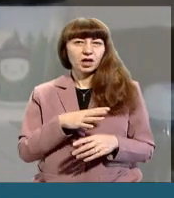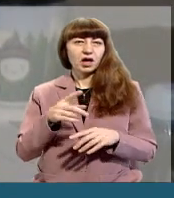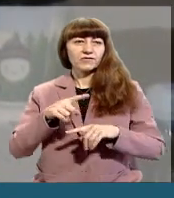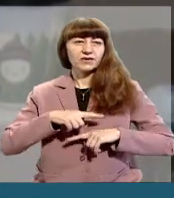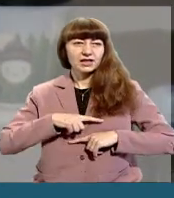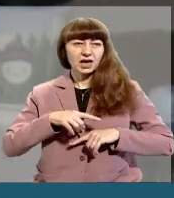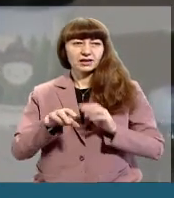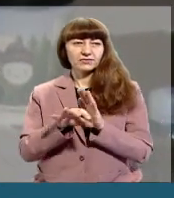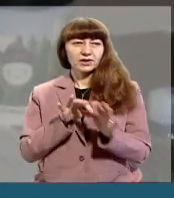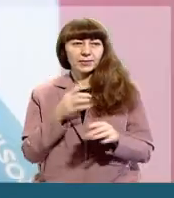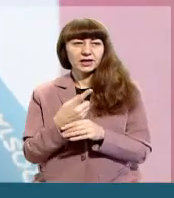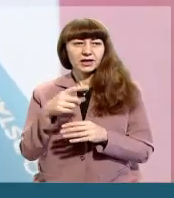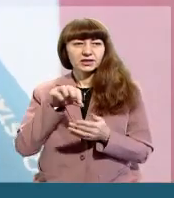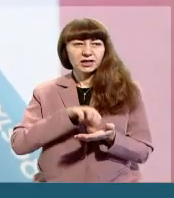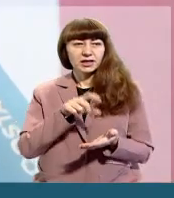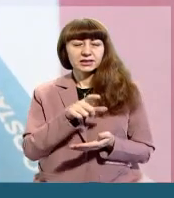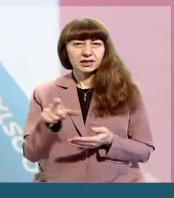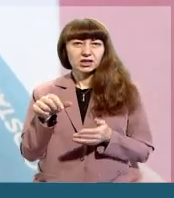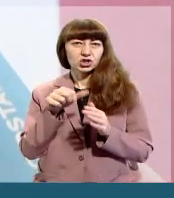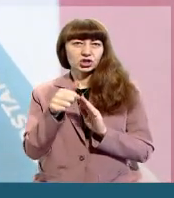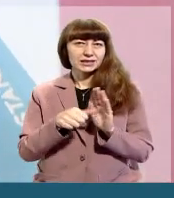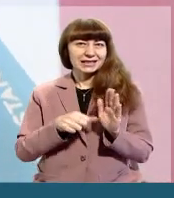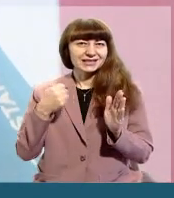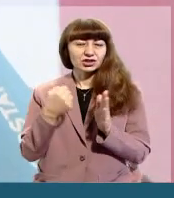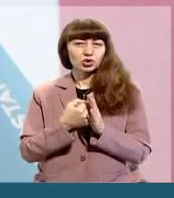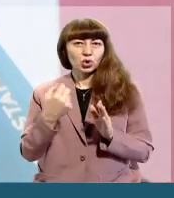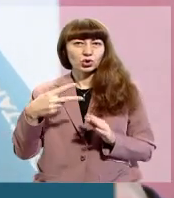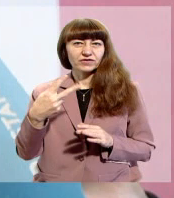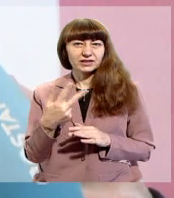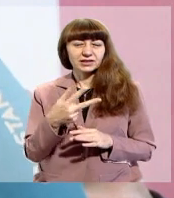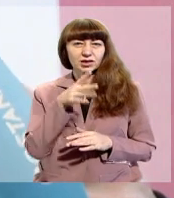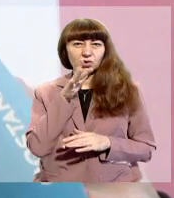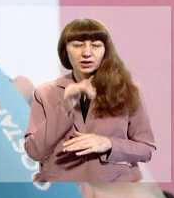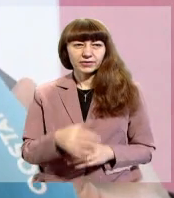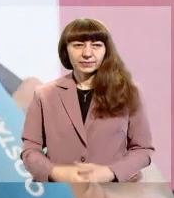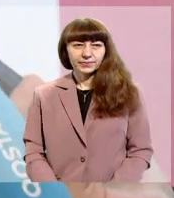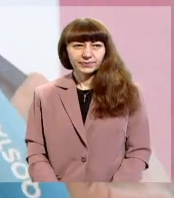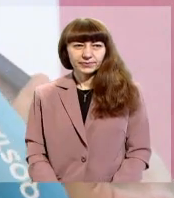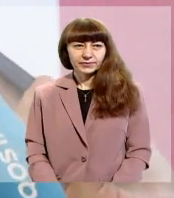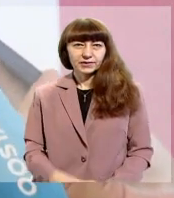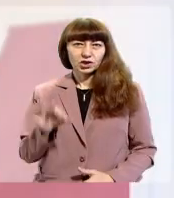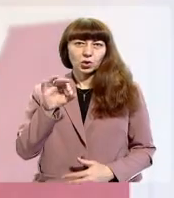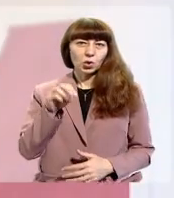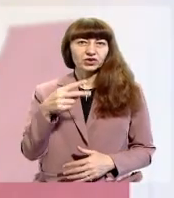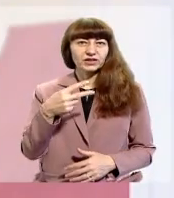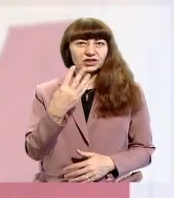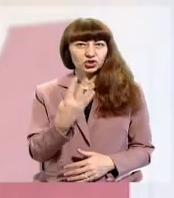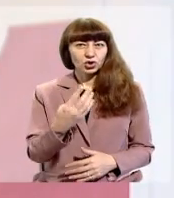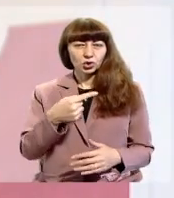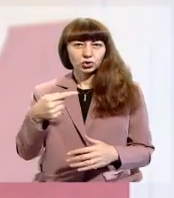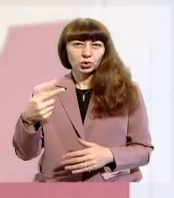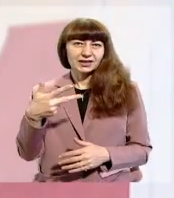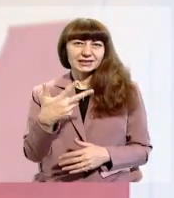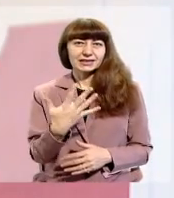жас аралығындағы үміткерлер. Ең басты мақсаты біздің талантты жастарды қолдау. Осындай шарамыз Қостанай